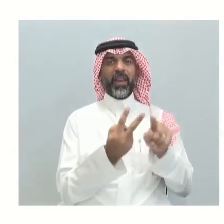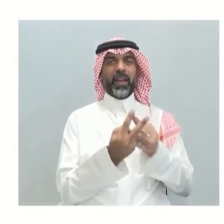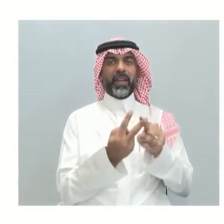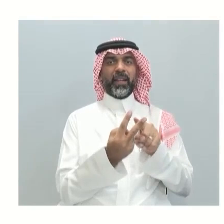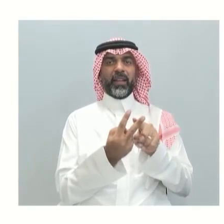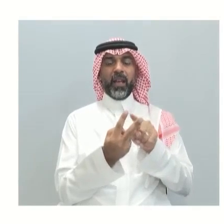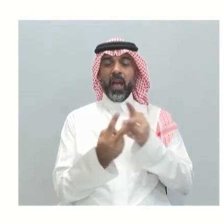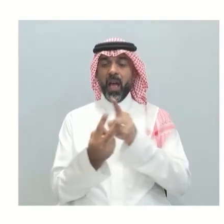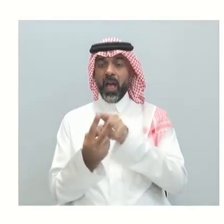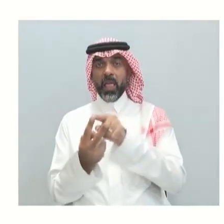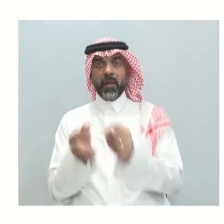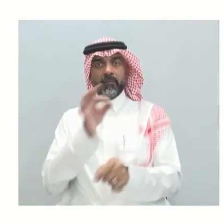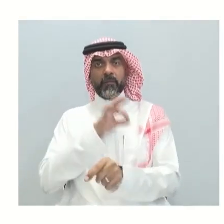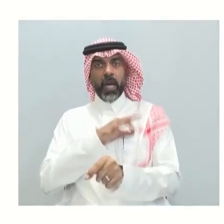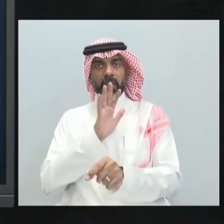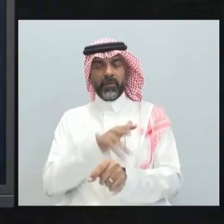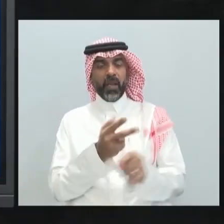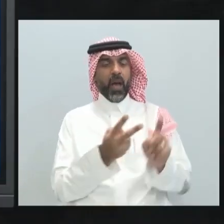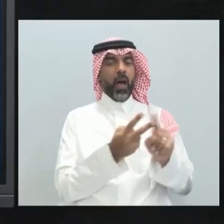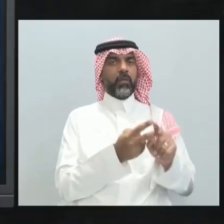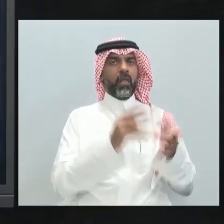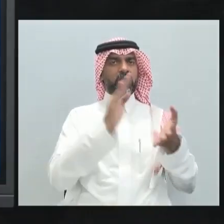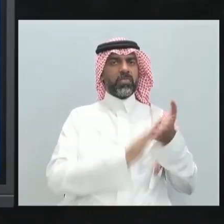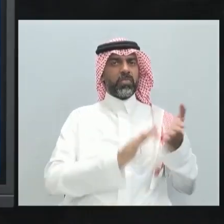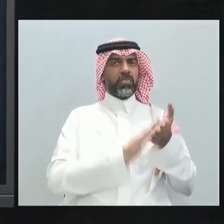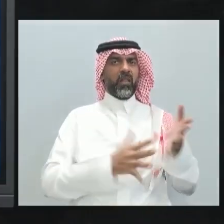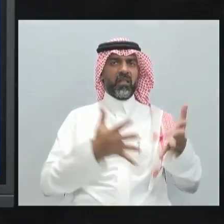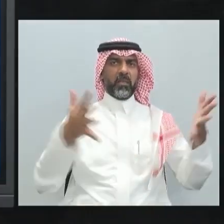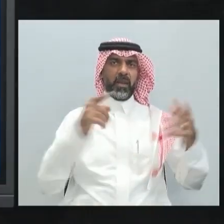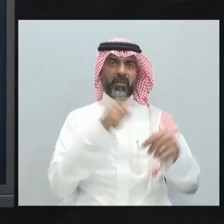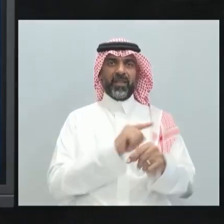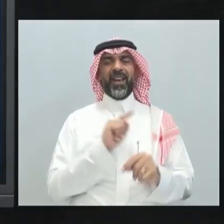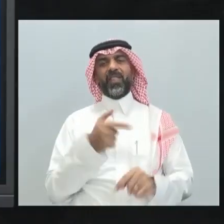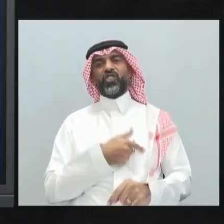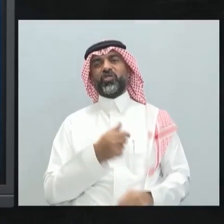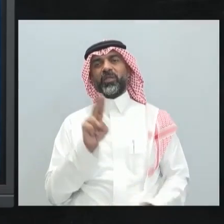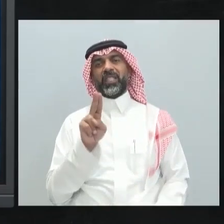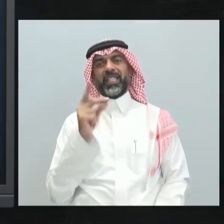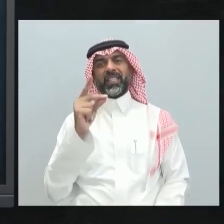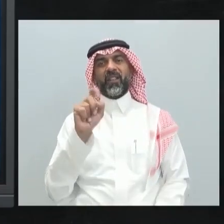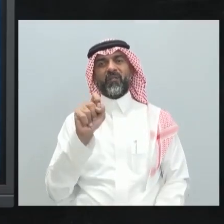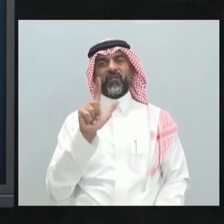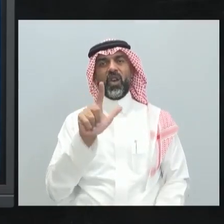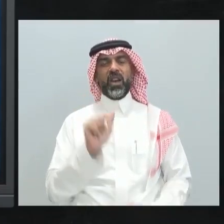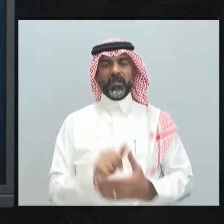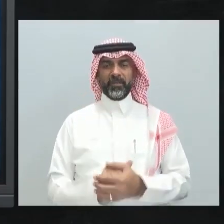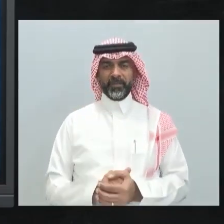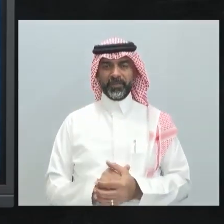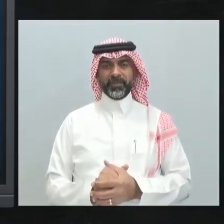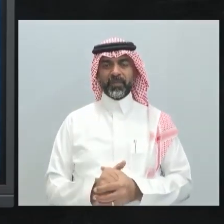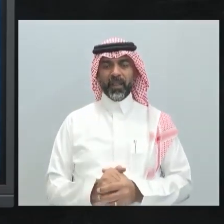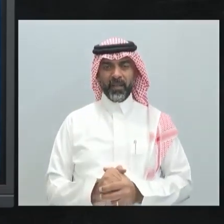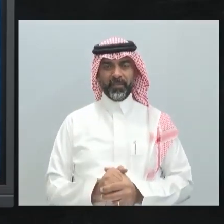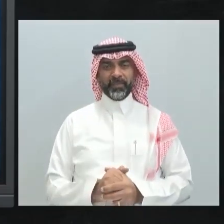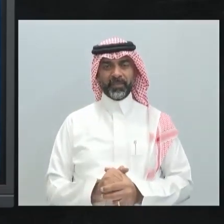التعايش وعلاقه التطفل ابرز ن عده امثله قد يكون التطفل من خارج الاجسام كتطلع وض الذباب على